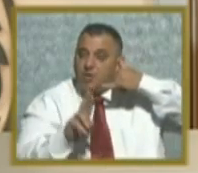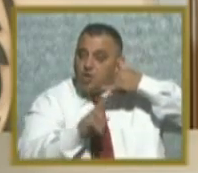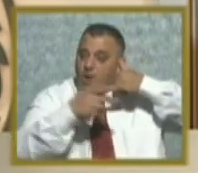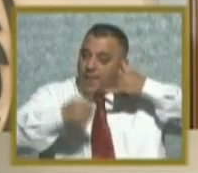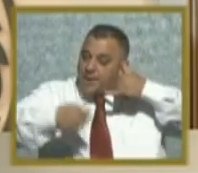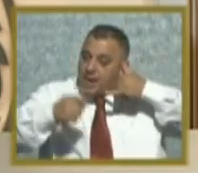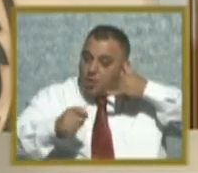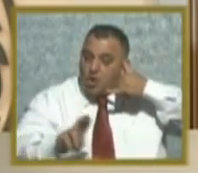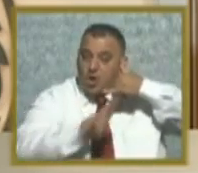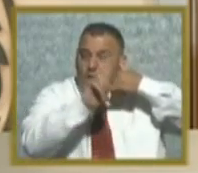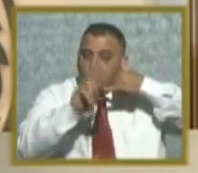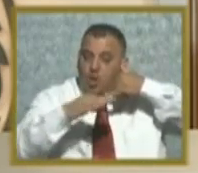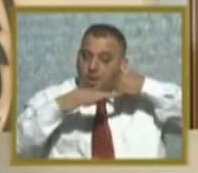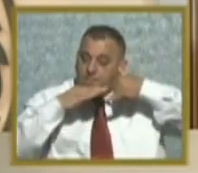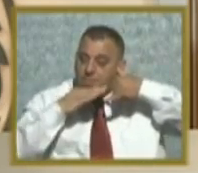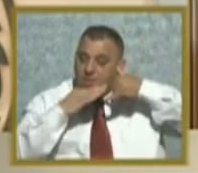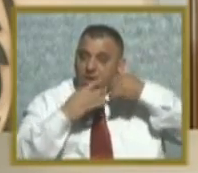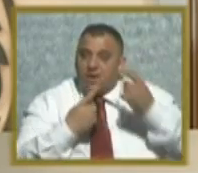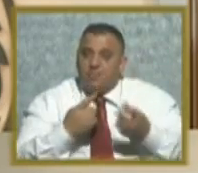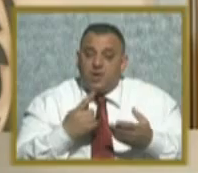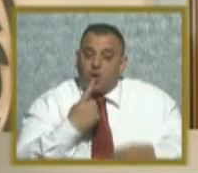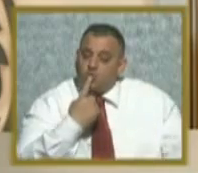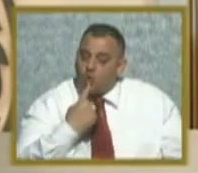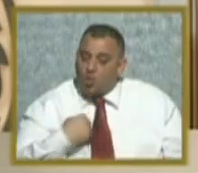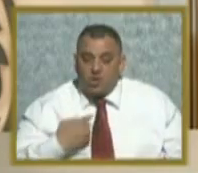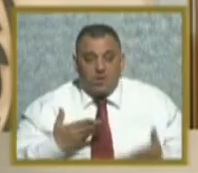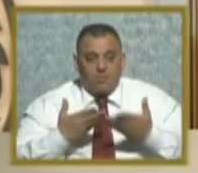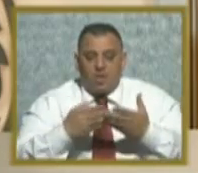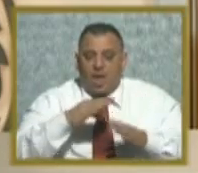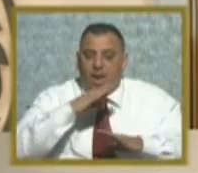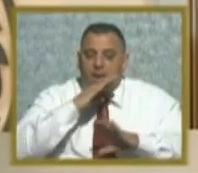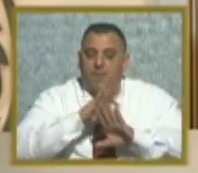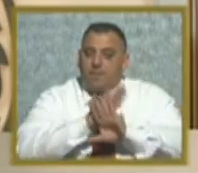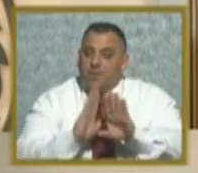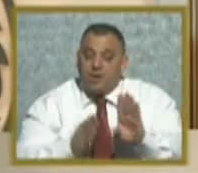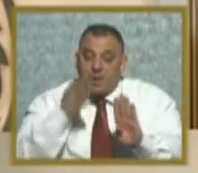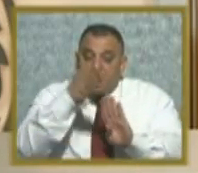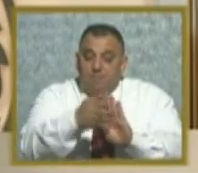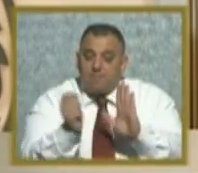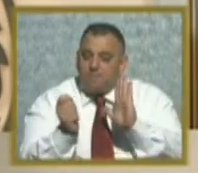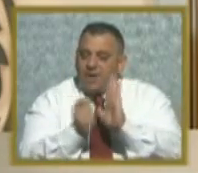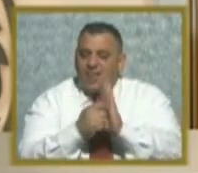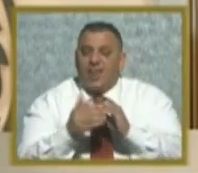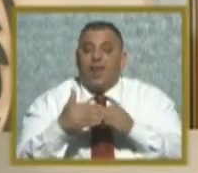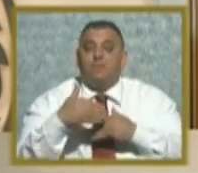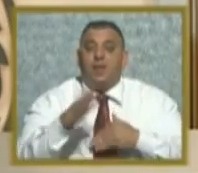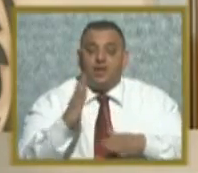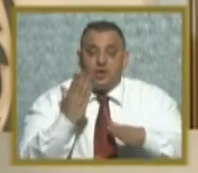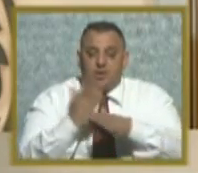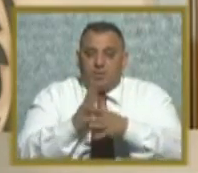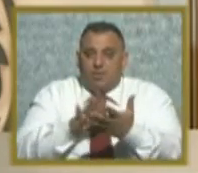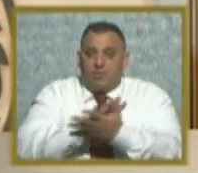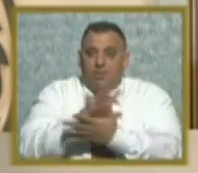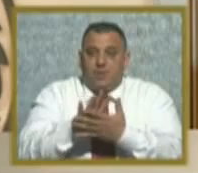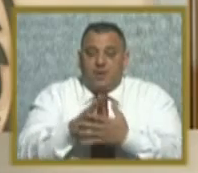دائما، احرصي على يعني تلبية حاجاته إذا كان يحتاج مثلا عبر الهاتف في في في المناسبات